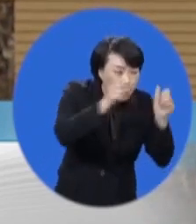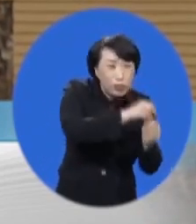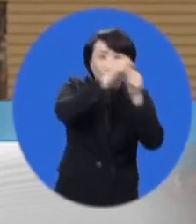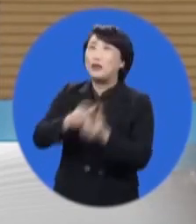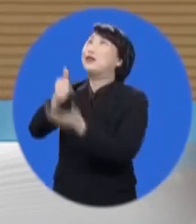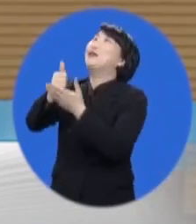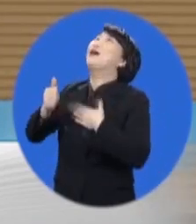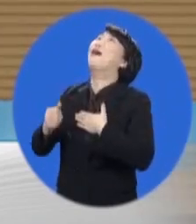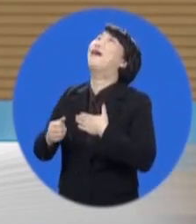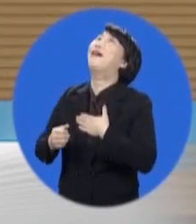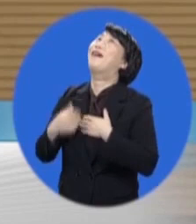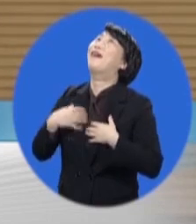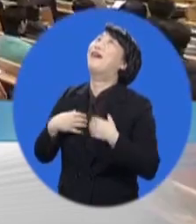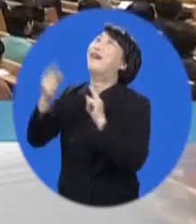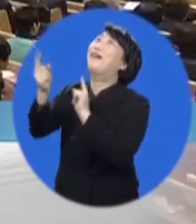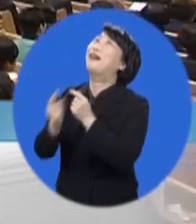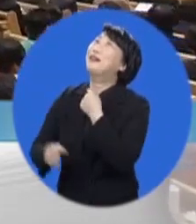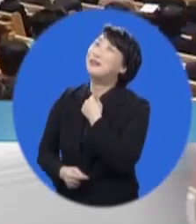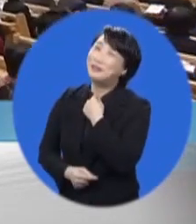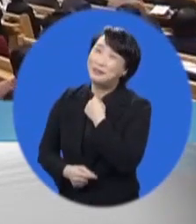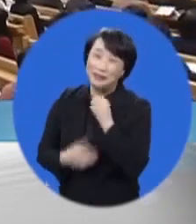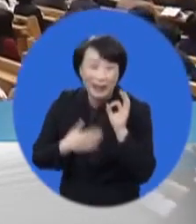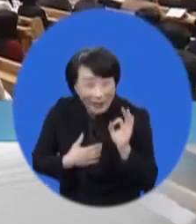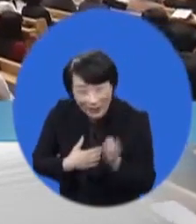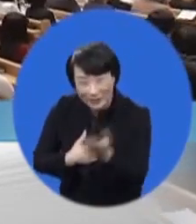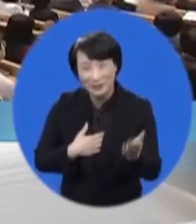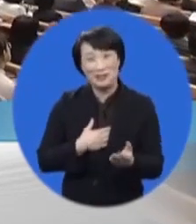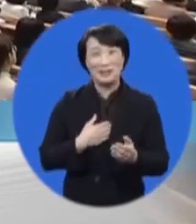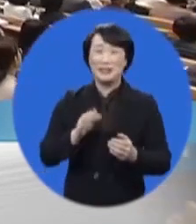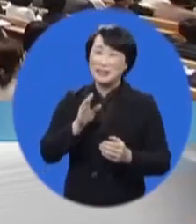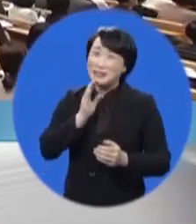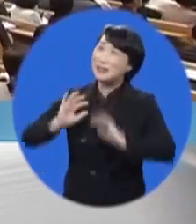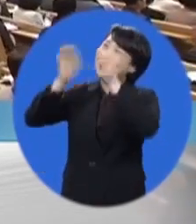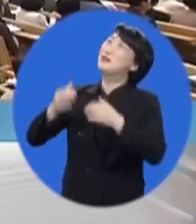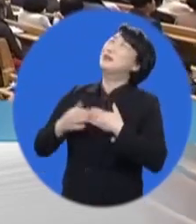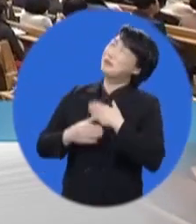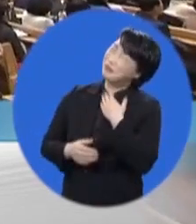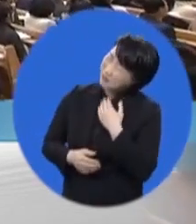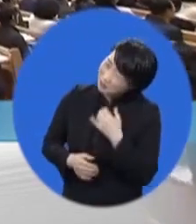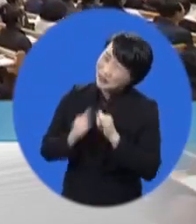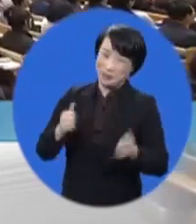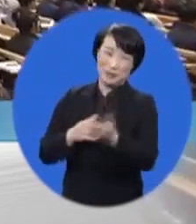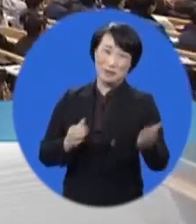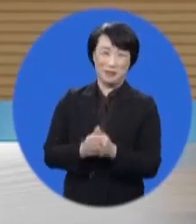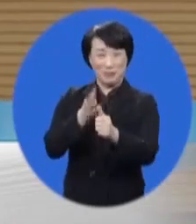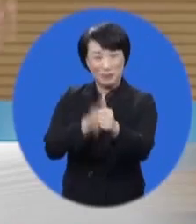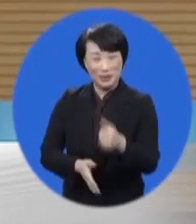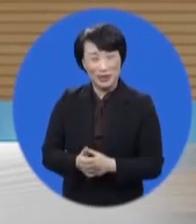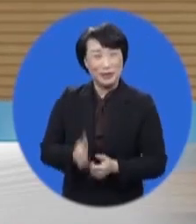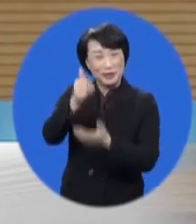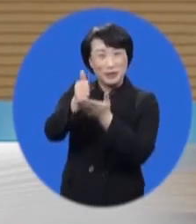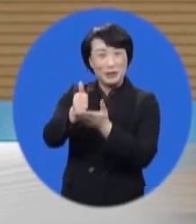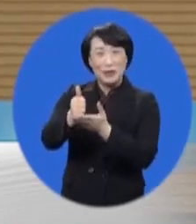보고 싶으냐 그 말이에요. 이해가 됩니까? 정말로 천국이 간절한 사람 되기를 바라며